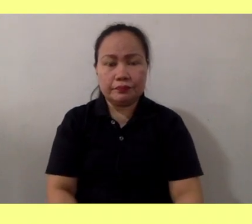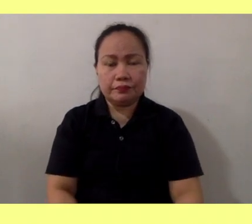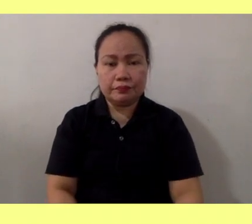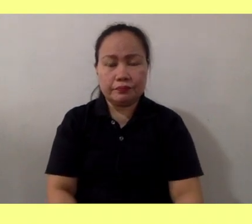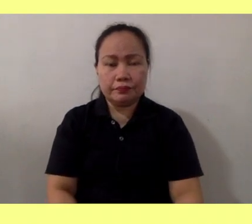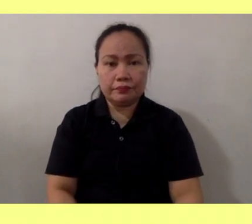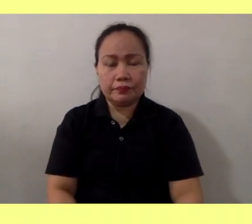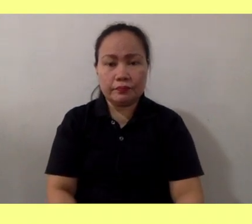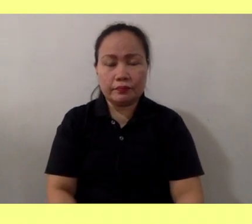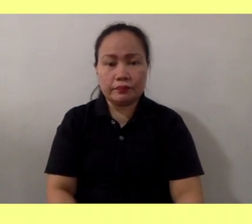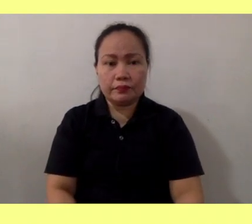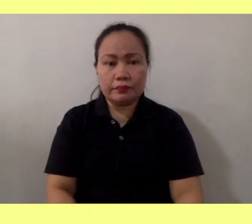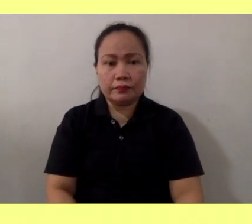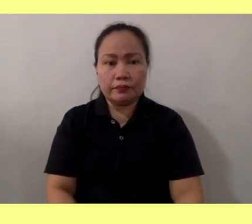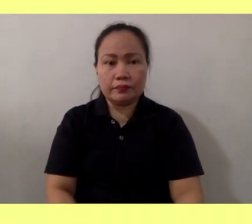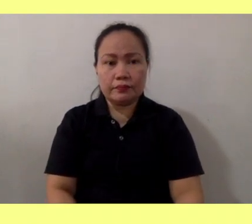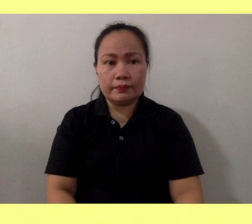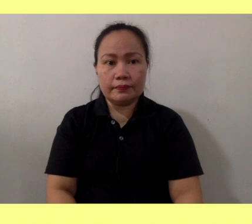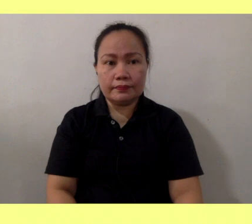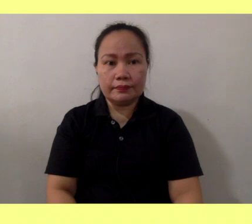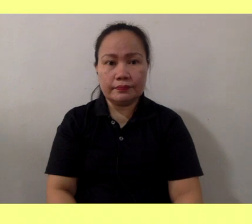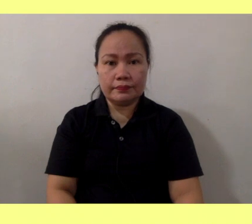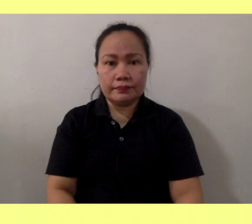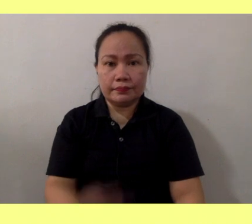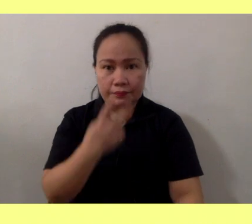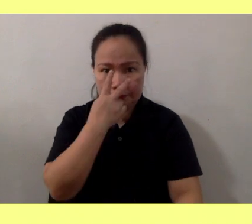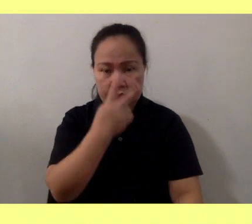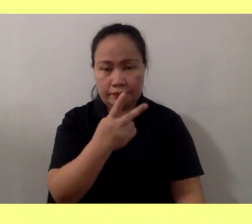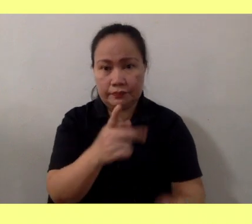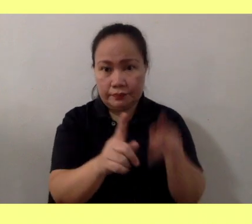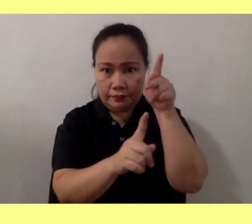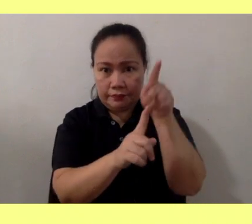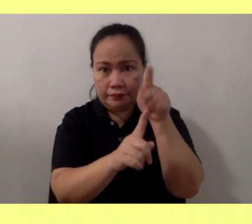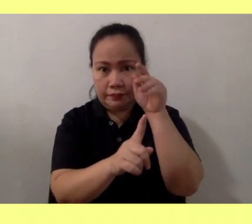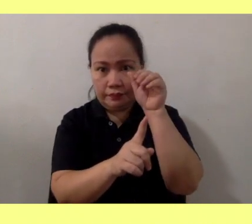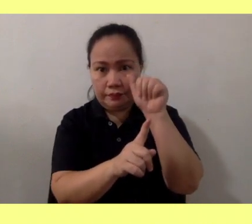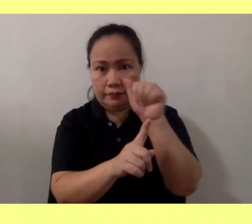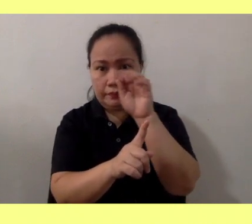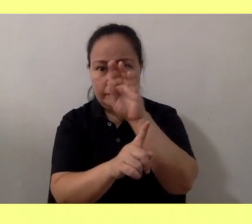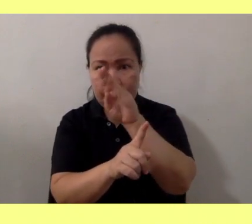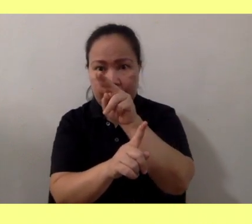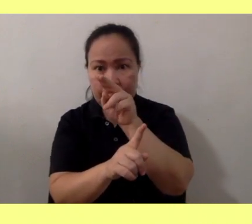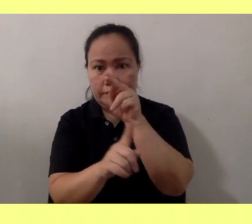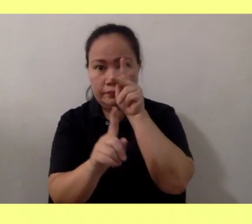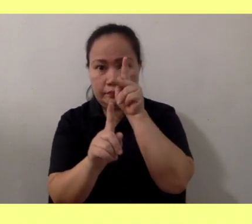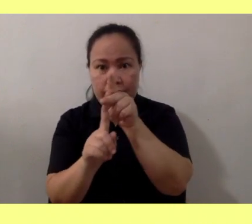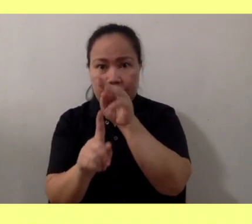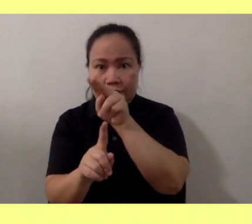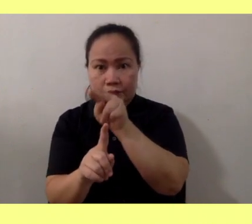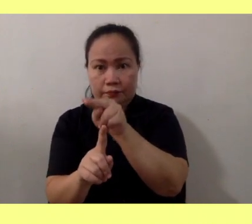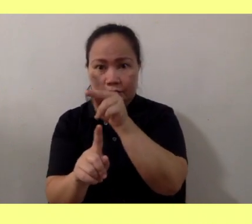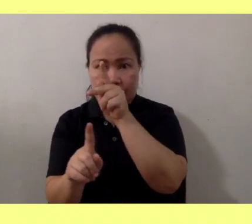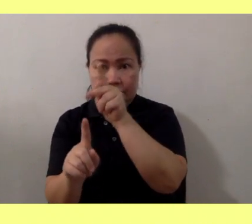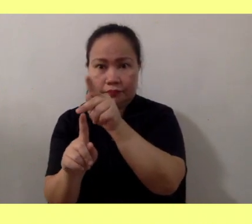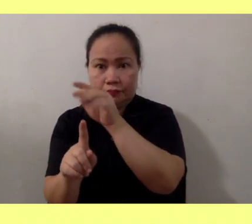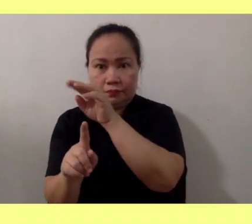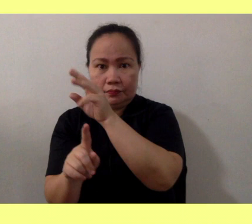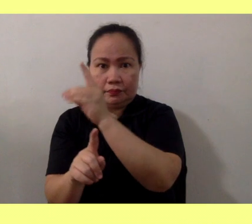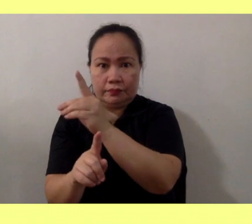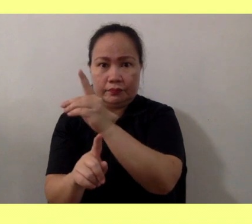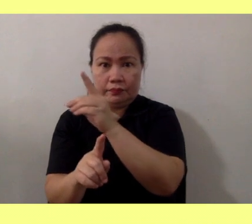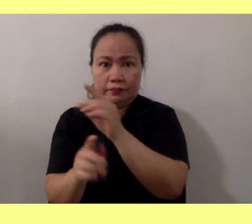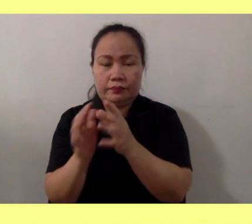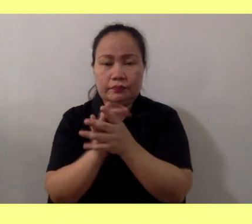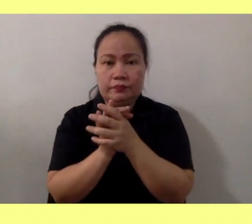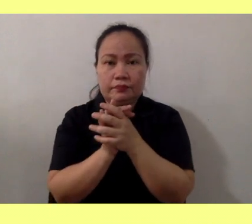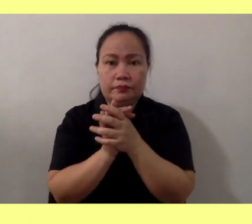identify if it's true or false by looking at this figure. So, I have here points A, N, and D. So,